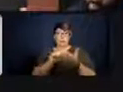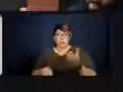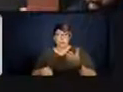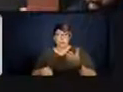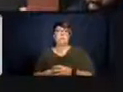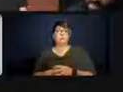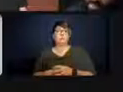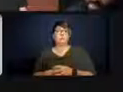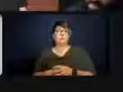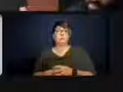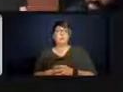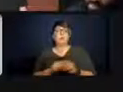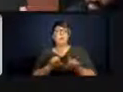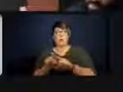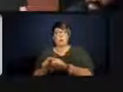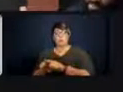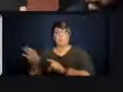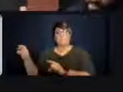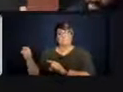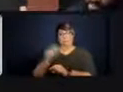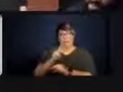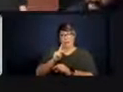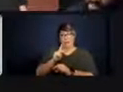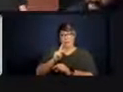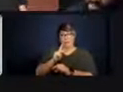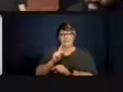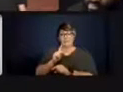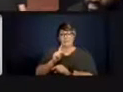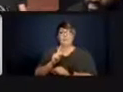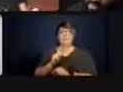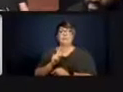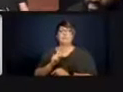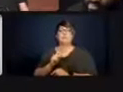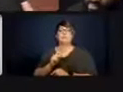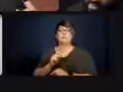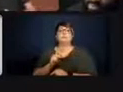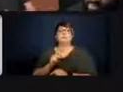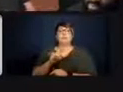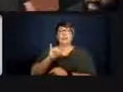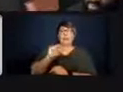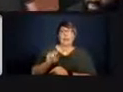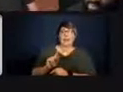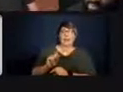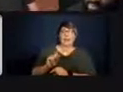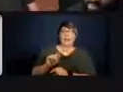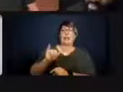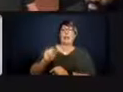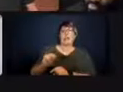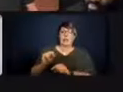قياس آخر، وأيضا نحن سنعود بزيارة